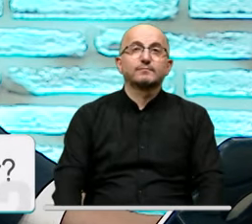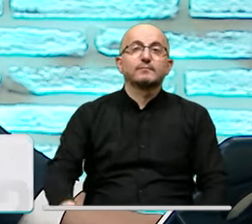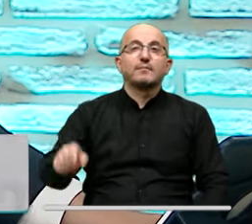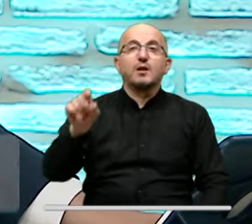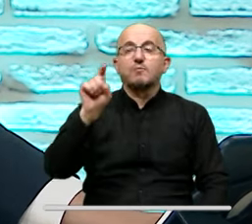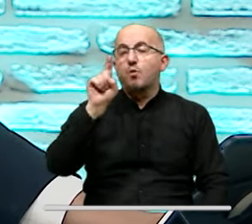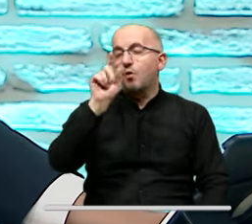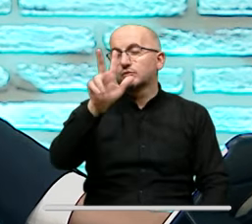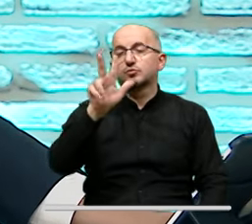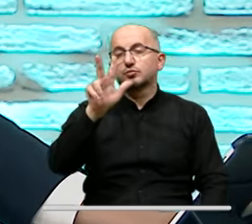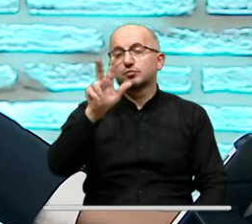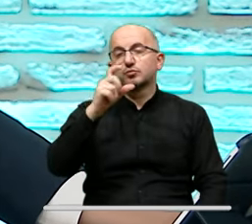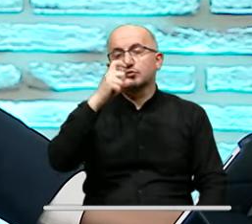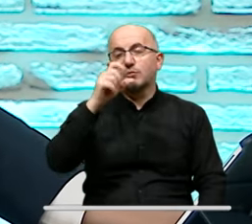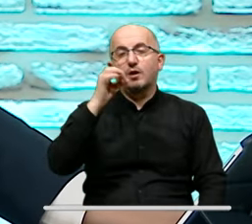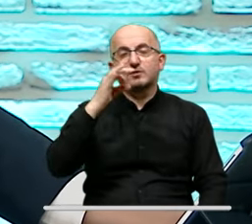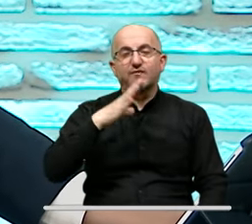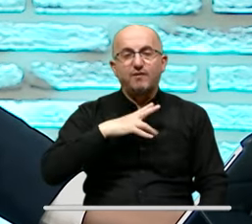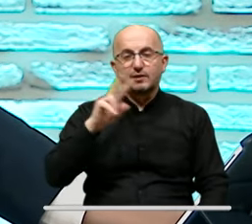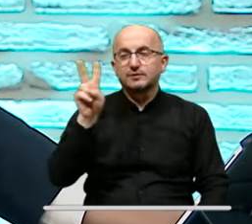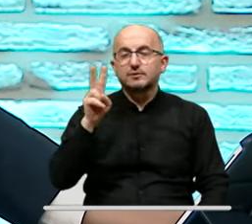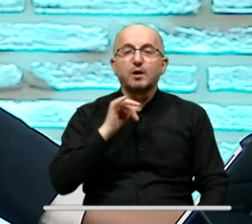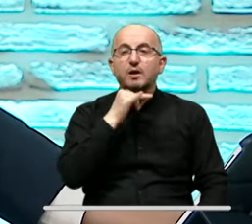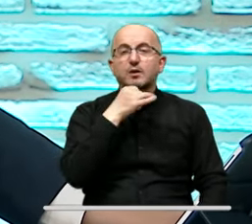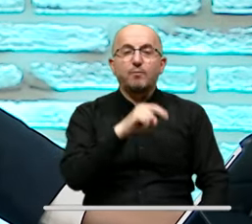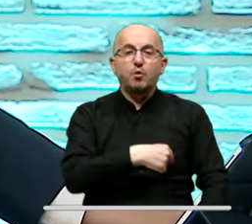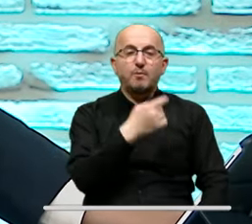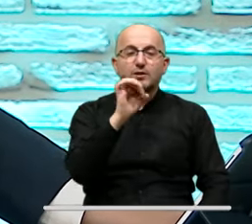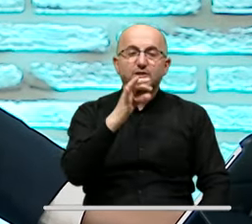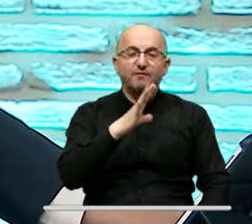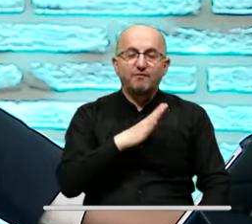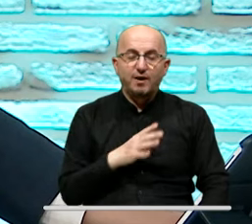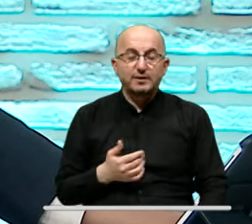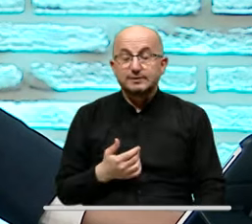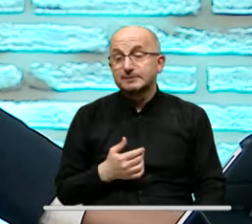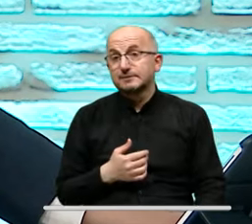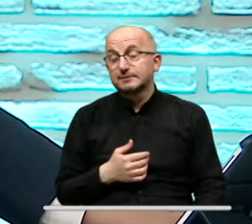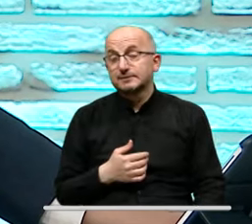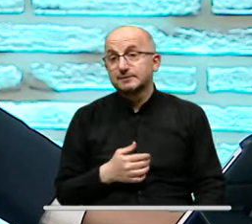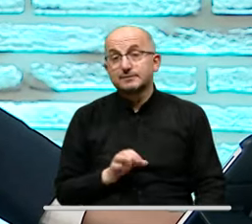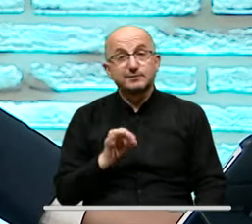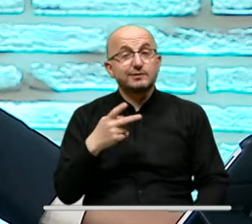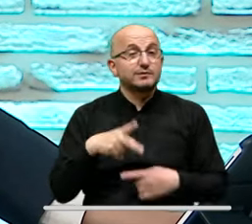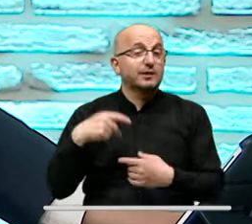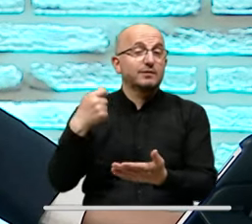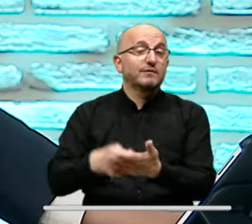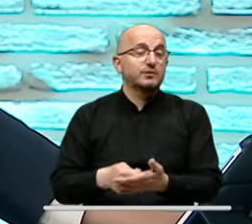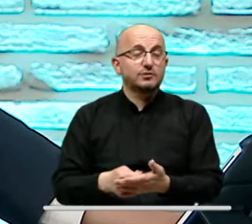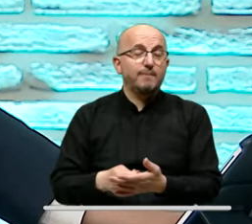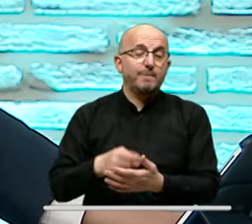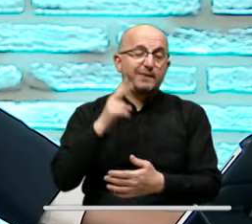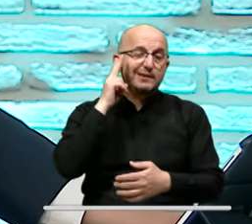tane Cumhuriyet Altınım var 20 gram normal Altınım var nasıl zekat kaçını zekat vereceğim diye burada nisabı